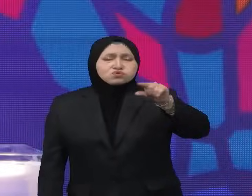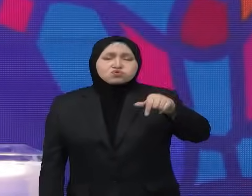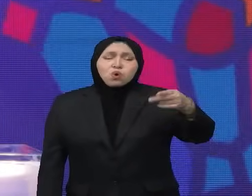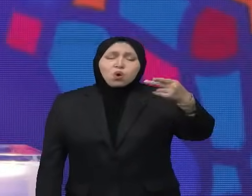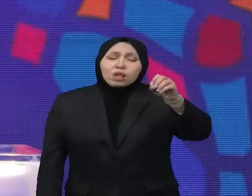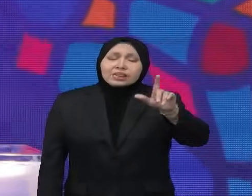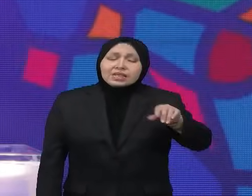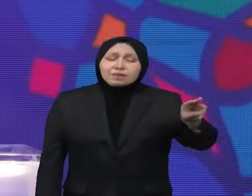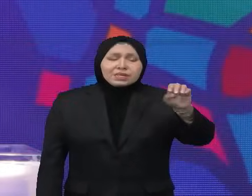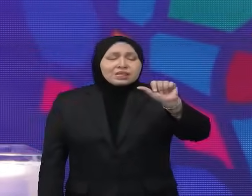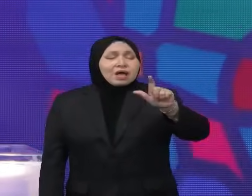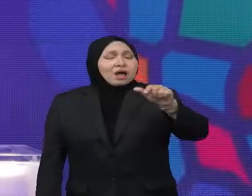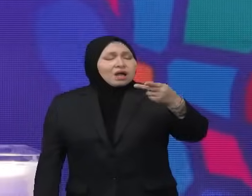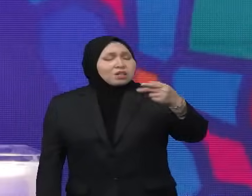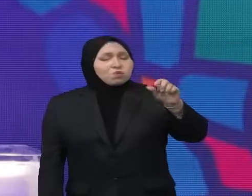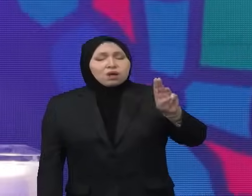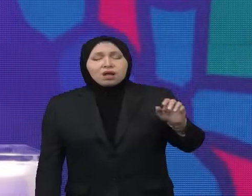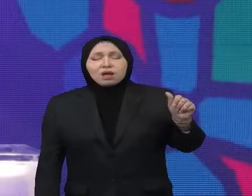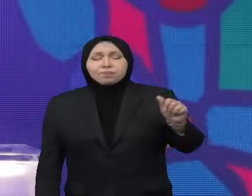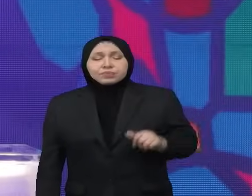الظالم أهلها